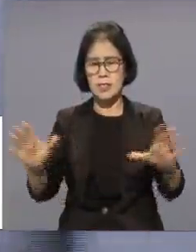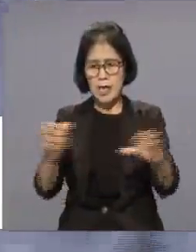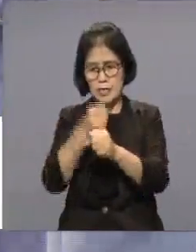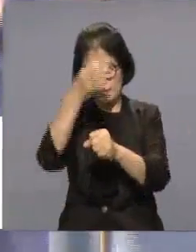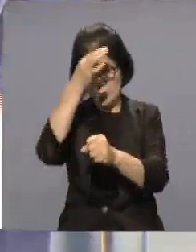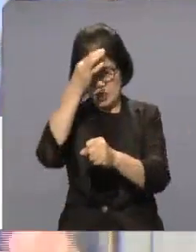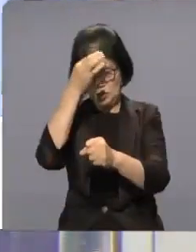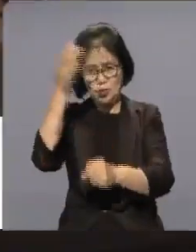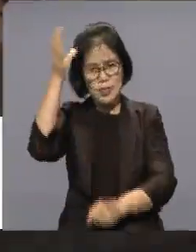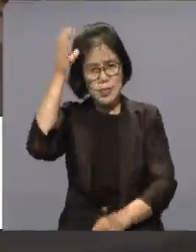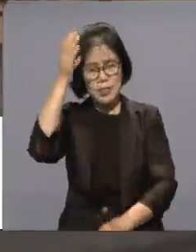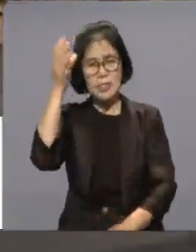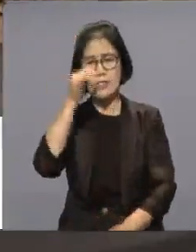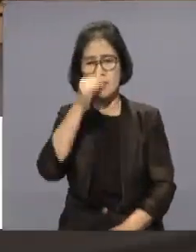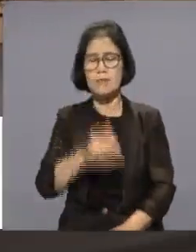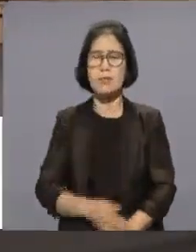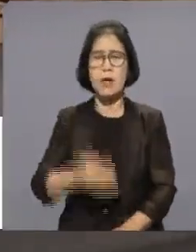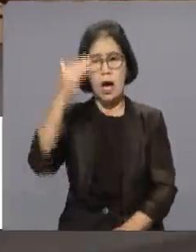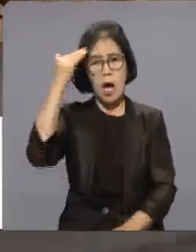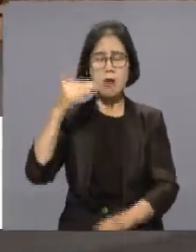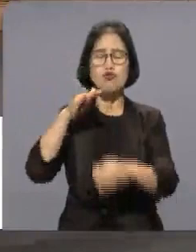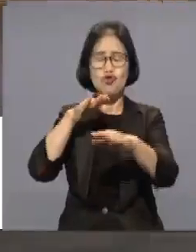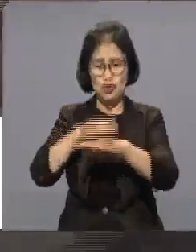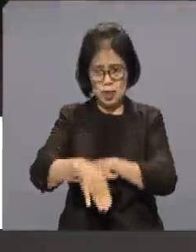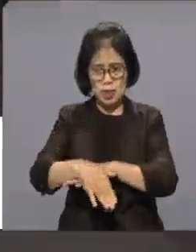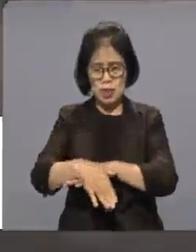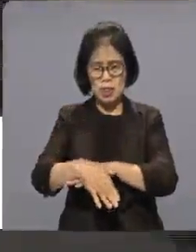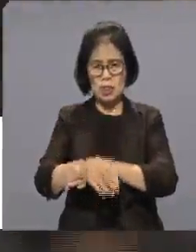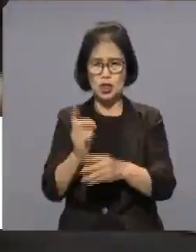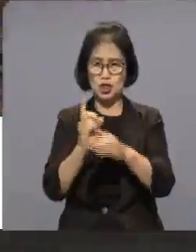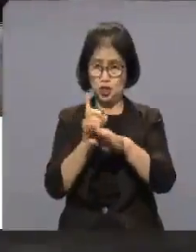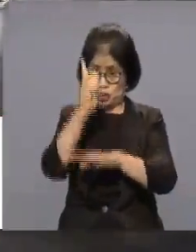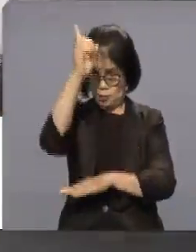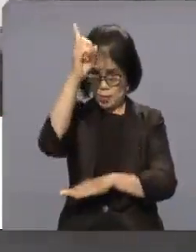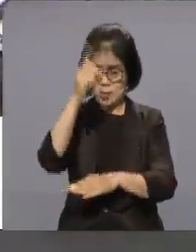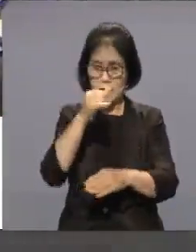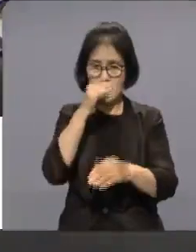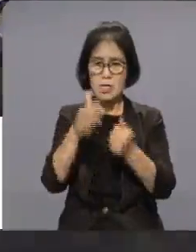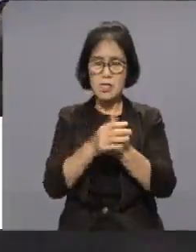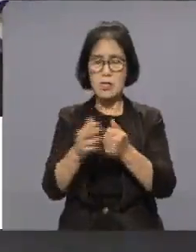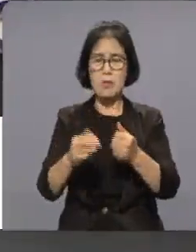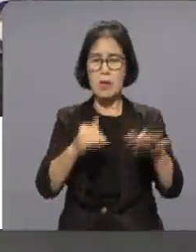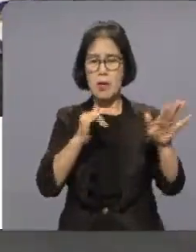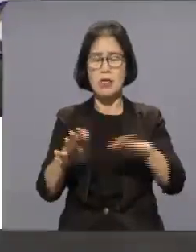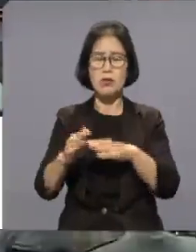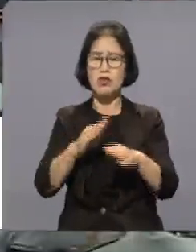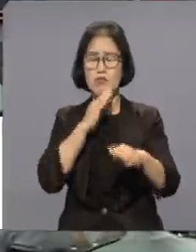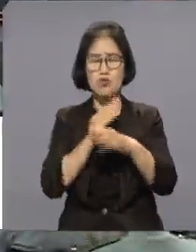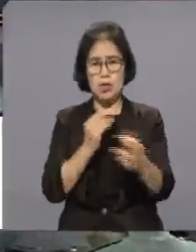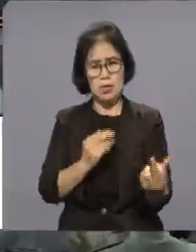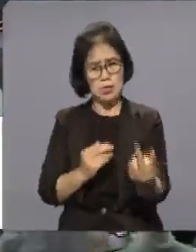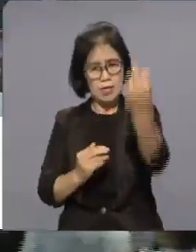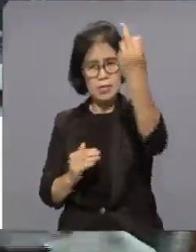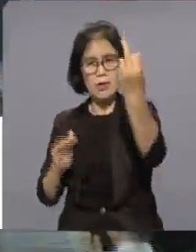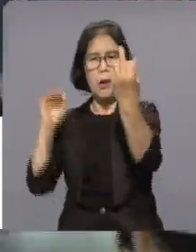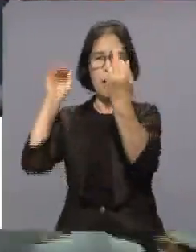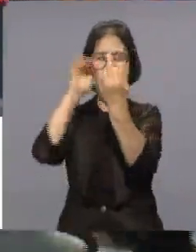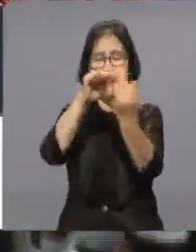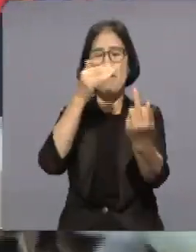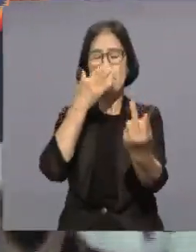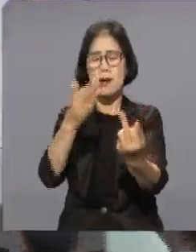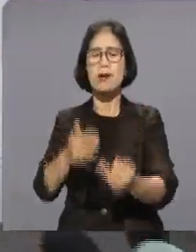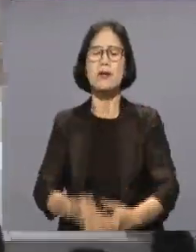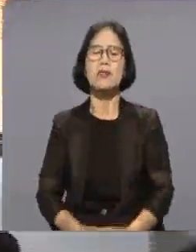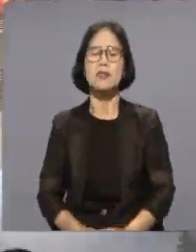전력으로 기대받습니다. 한국형 수직 발사체계를 설치해 바다 위에서 북한 탄도미사일을 요격할 수